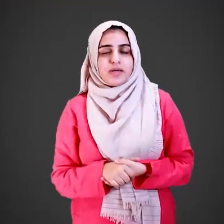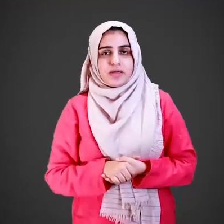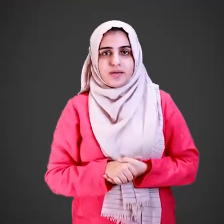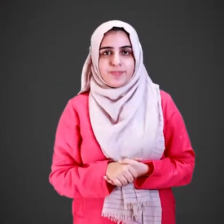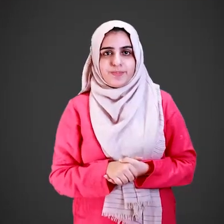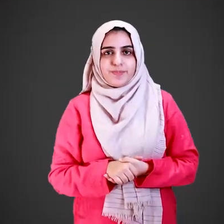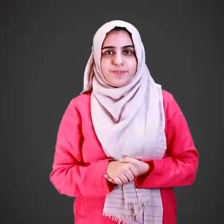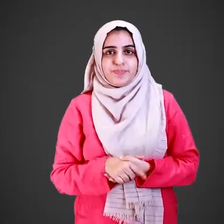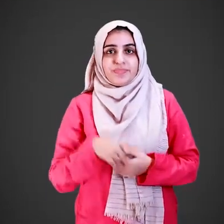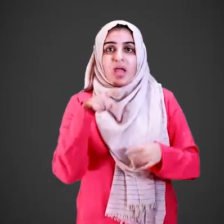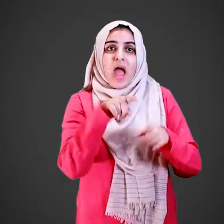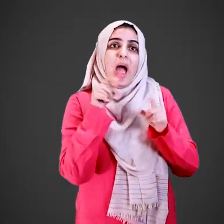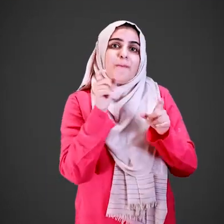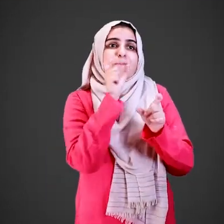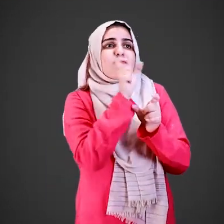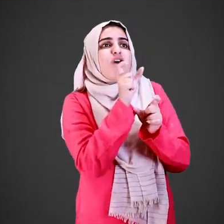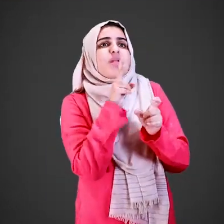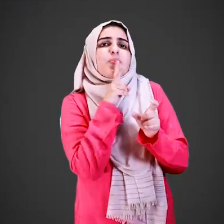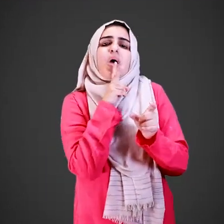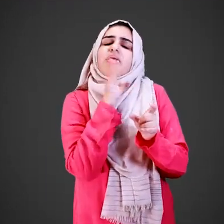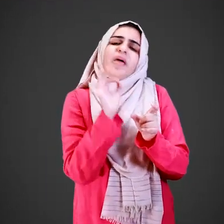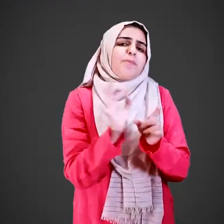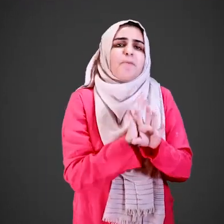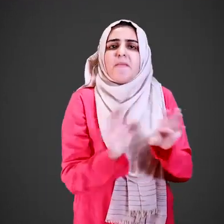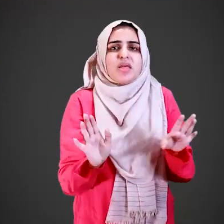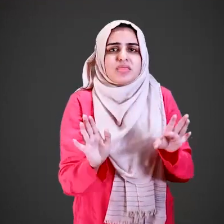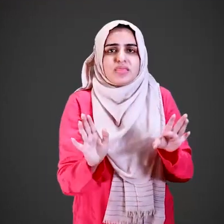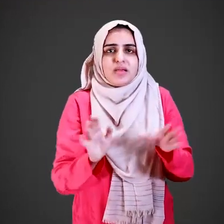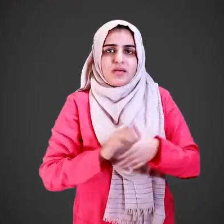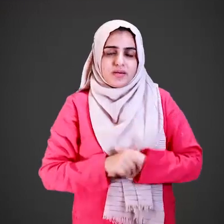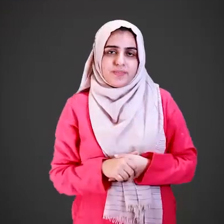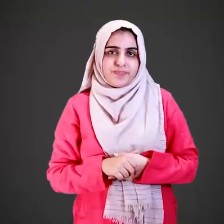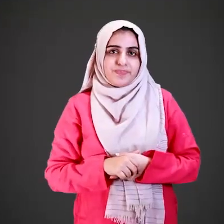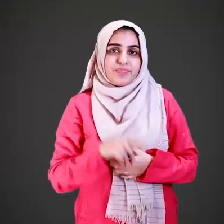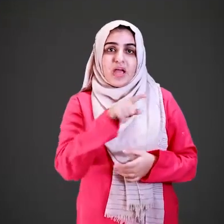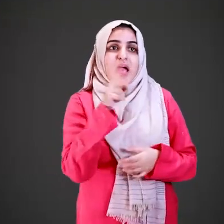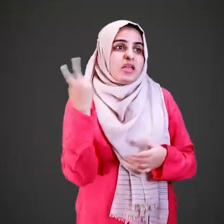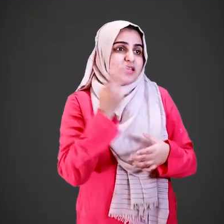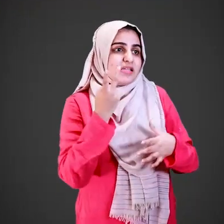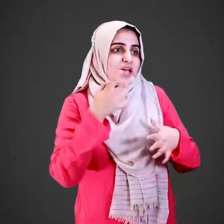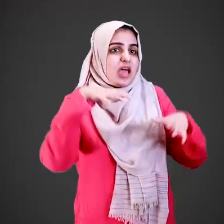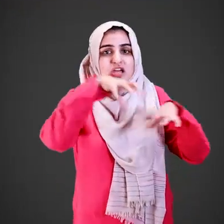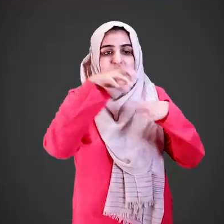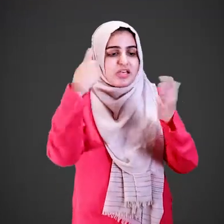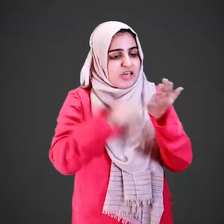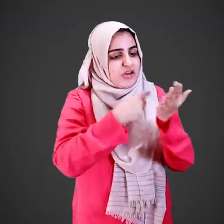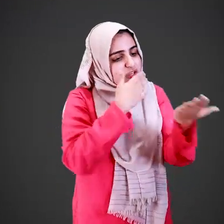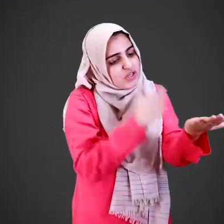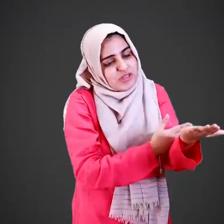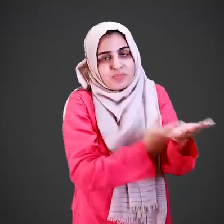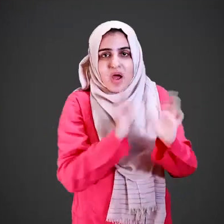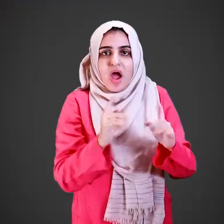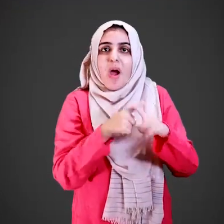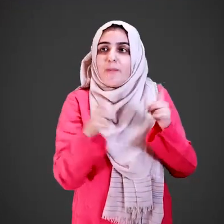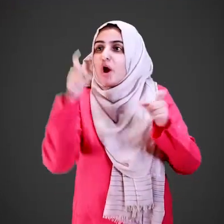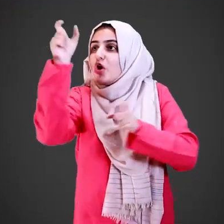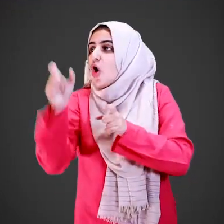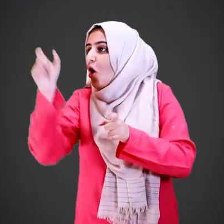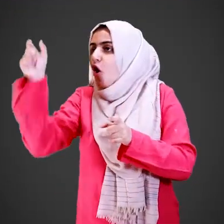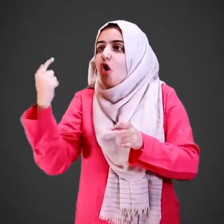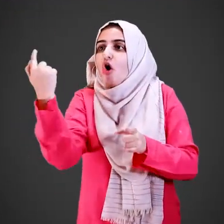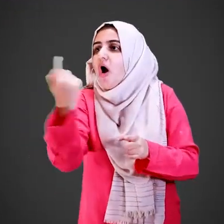इन चारों जो फैक्टर्स हैं, इनको जब हम जमा करते हैं, इसकी टोटल जो कुल आमदनी होती है उसको जमा करने से जो टोटल खर्च,